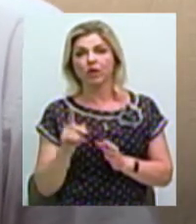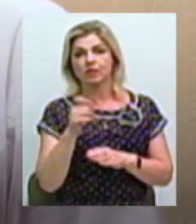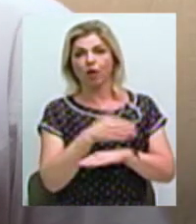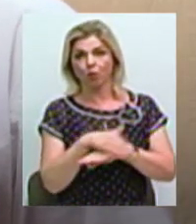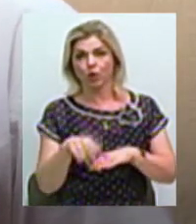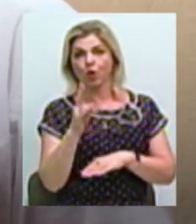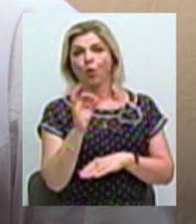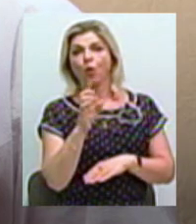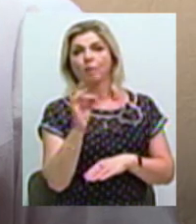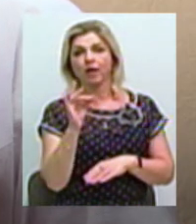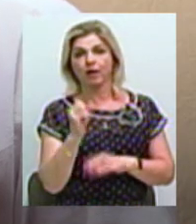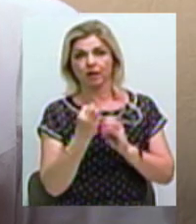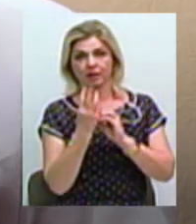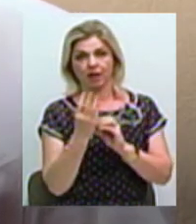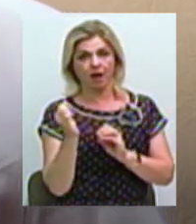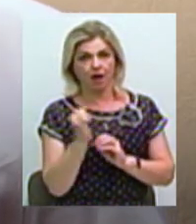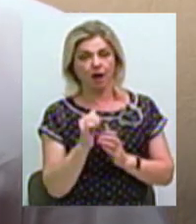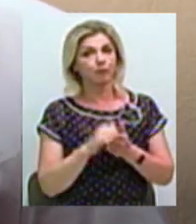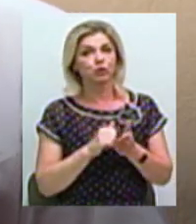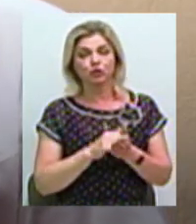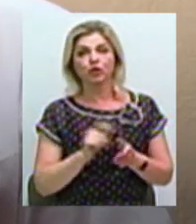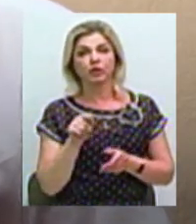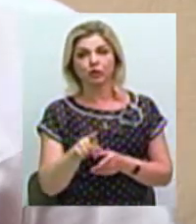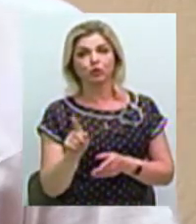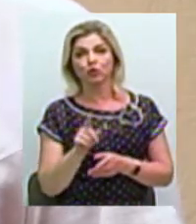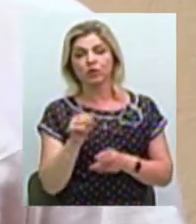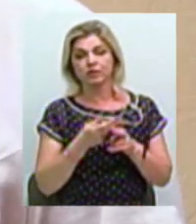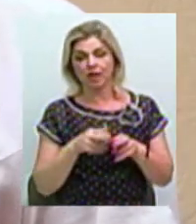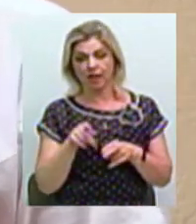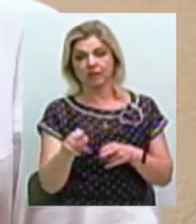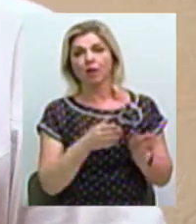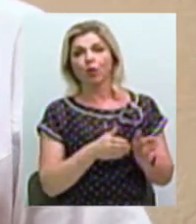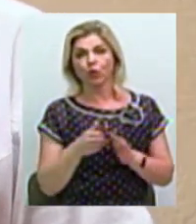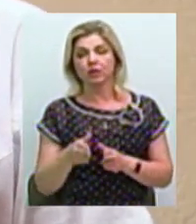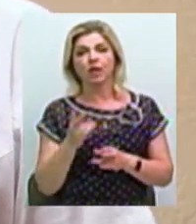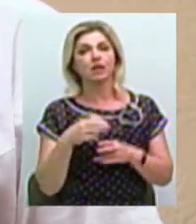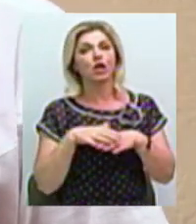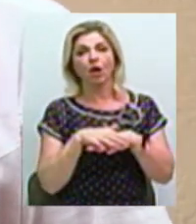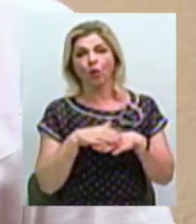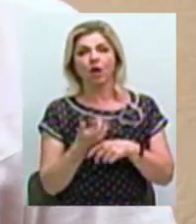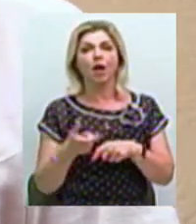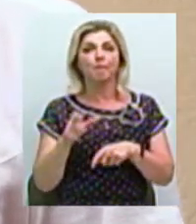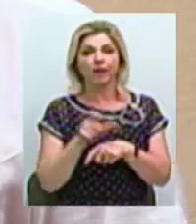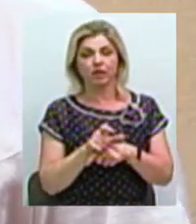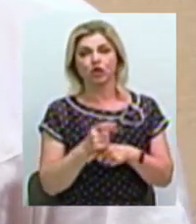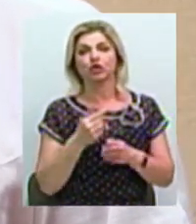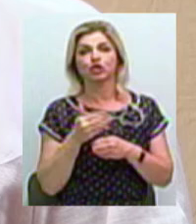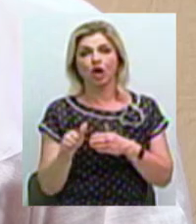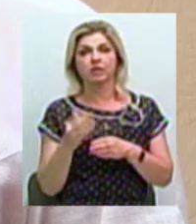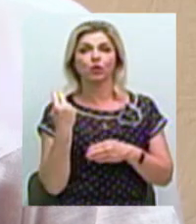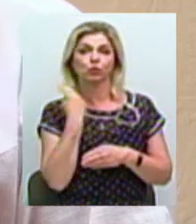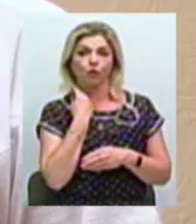адресою Кобера, 13А, по причині того, що за цим гуртожитком саме нараховується найбільша частина тої заборгованості, яка